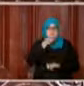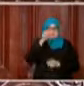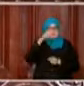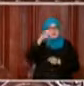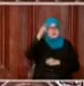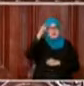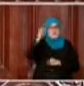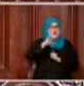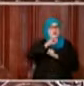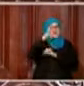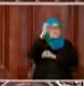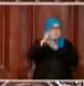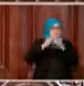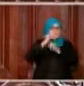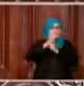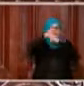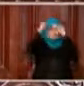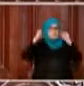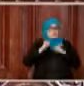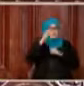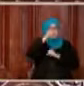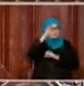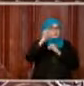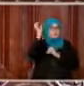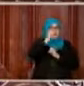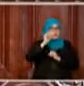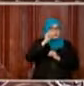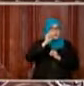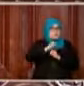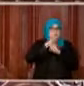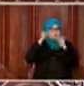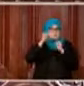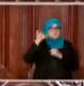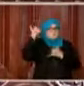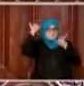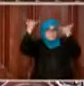الوطنية يمكن أن تكون قوة اقتراح،